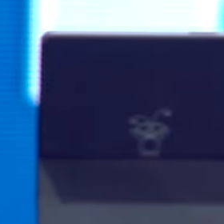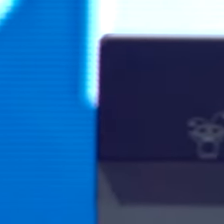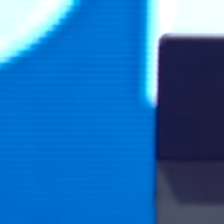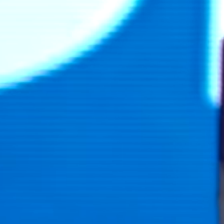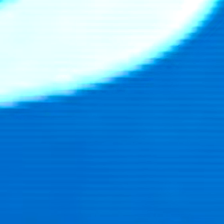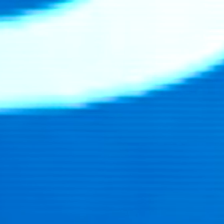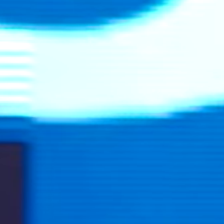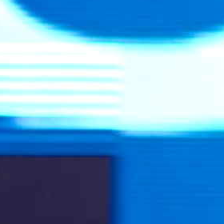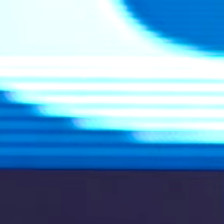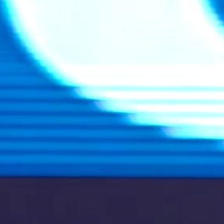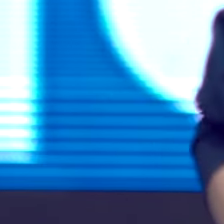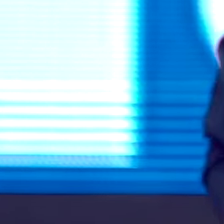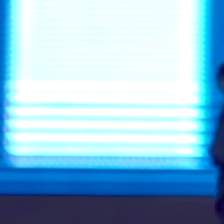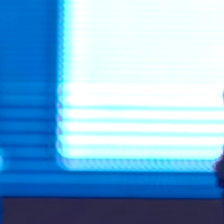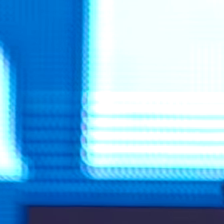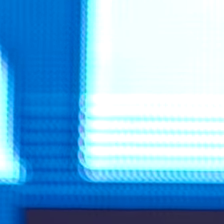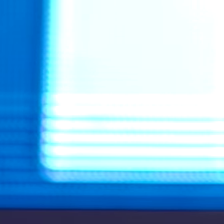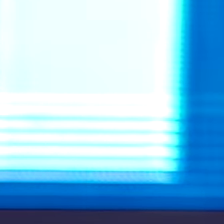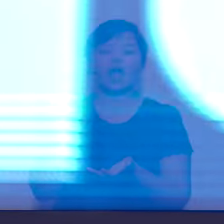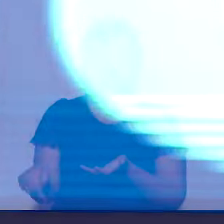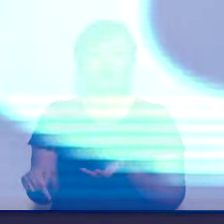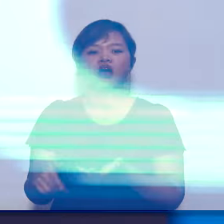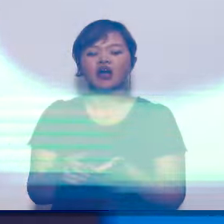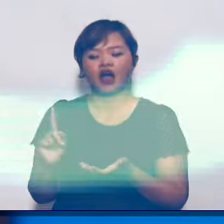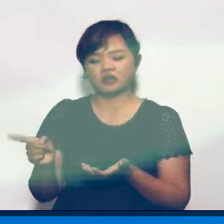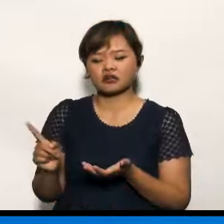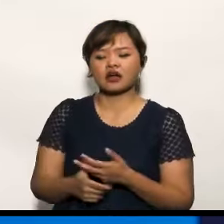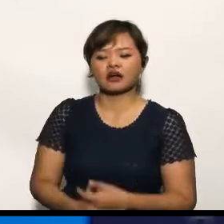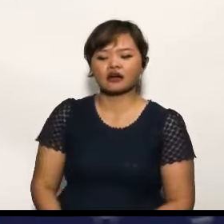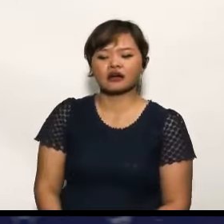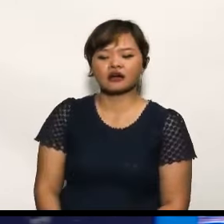Saya rasa di tempat ini ada yang